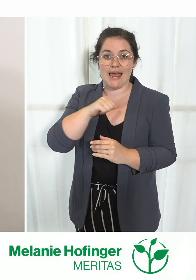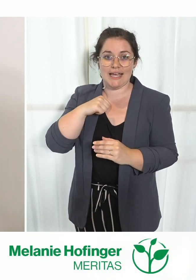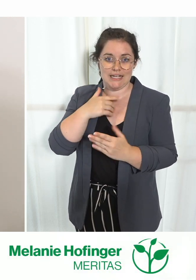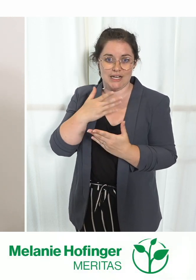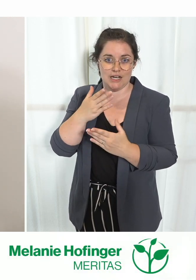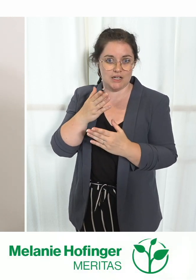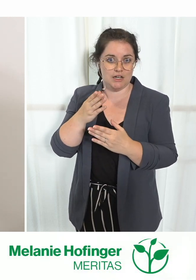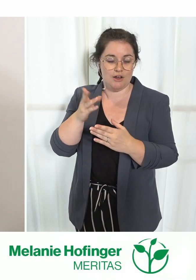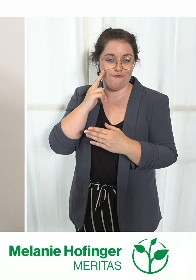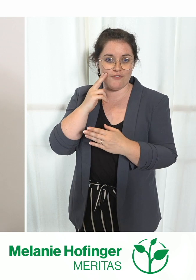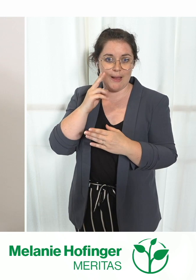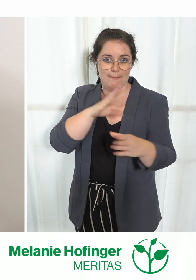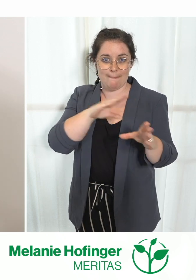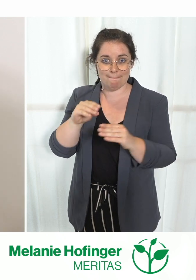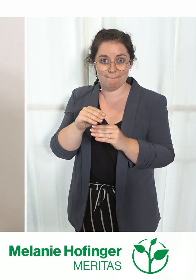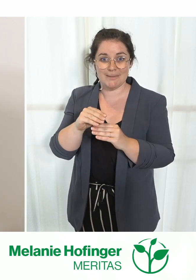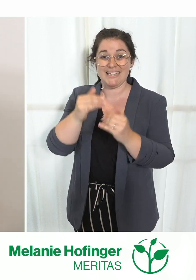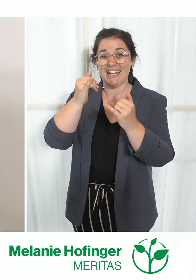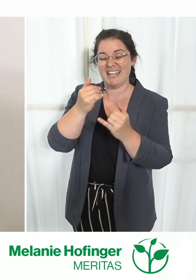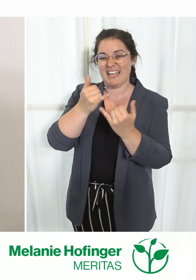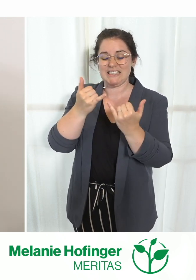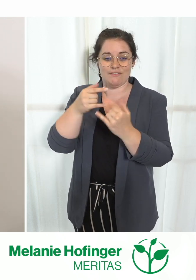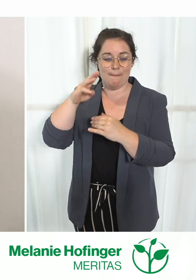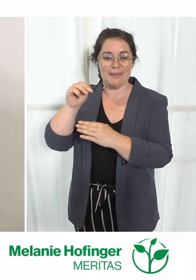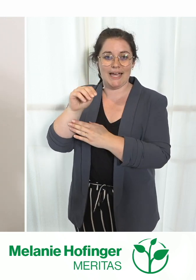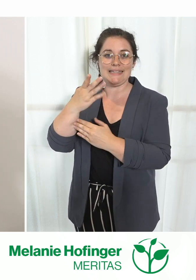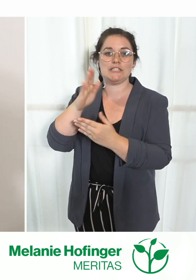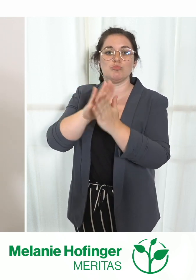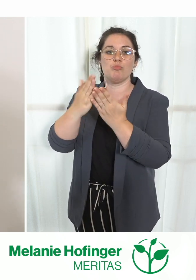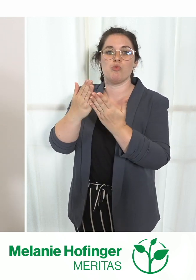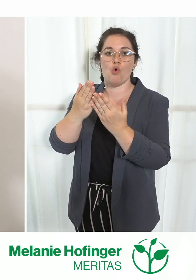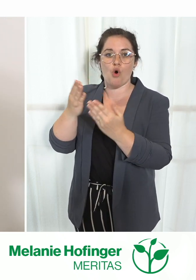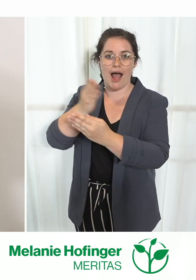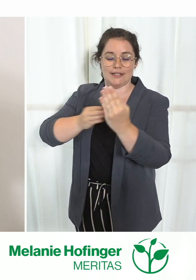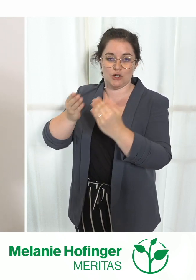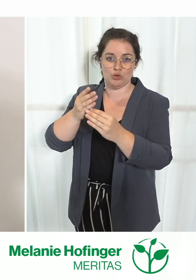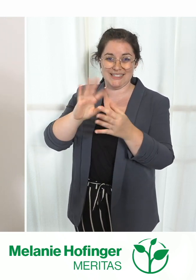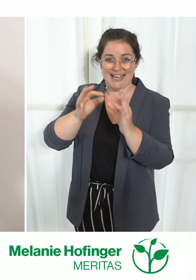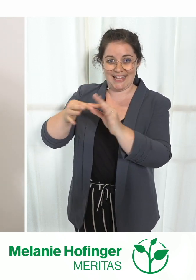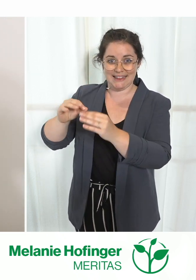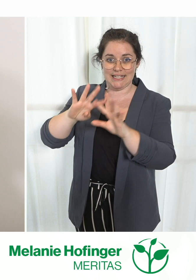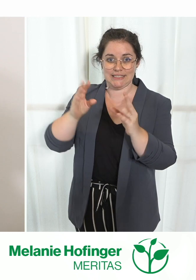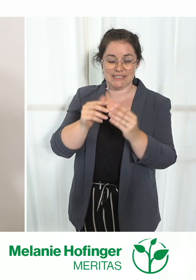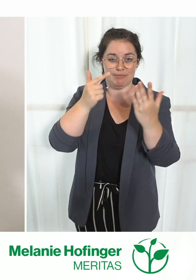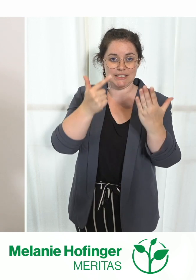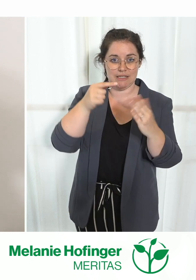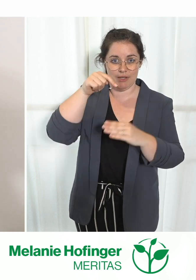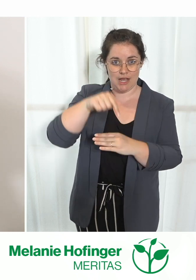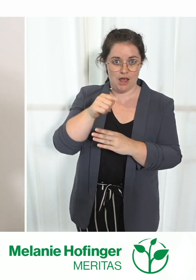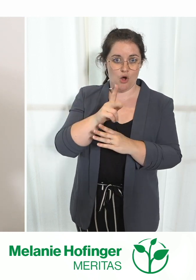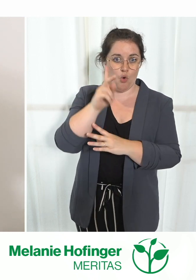Meritas Holding ist mittlerweile eine Buchhandlungskette, wenn man so will, mit 7 Buchhandlungen in Oberösterreich.